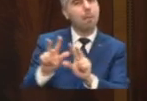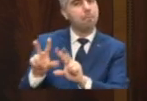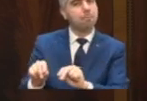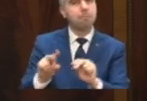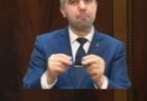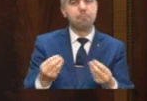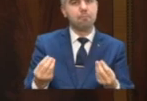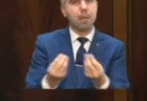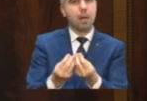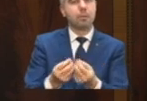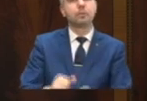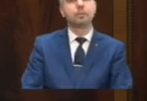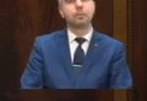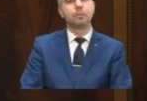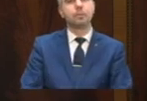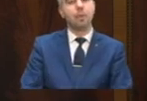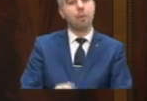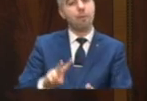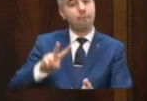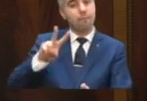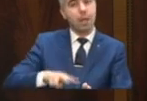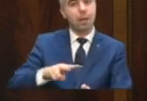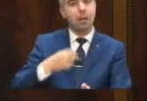يولد معقل. وهذا هو الواقع،